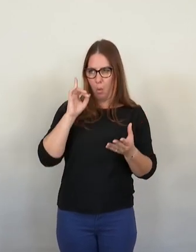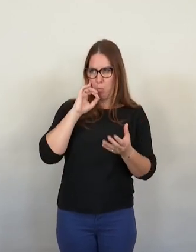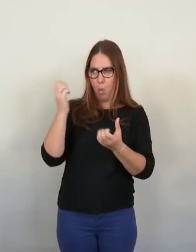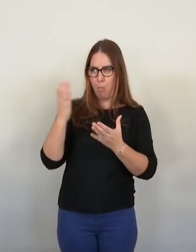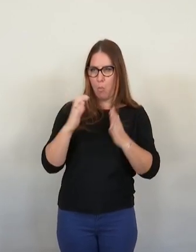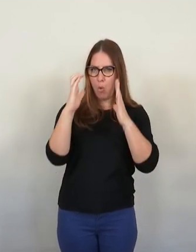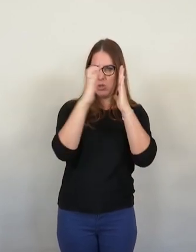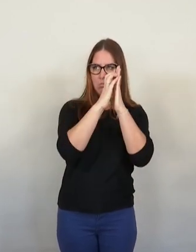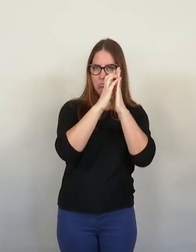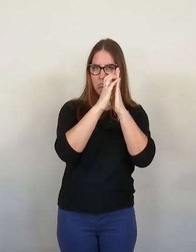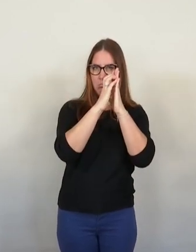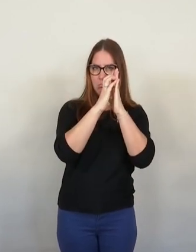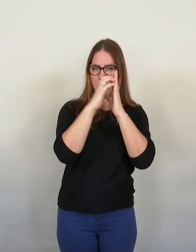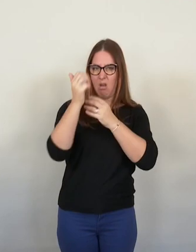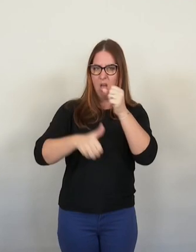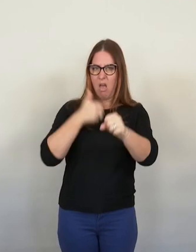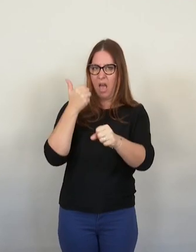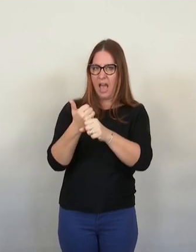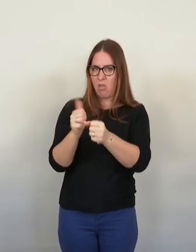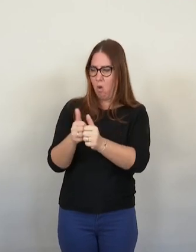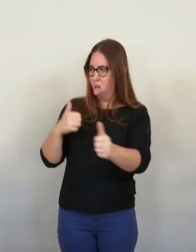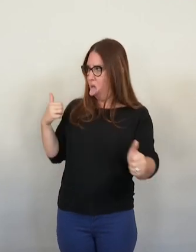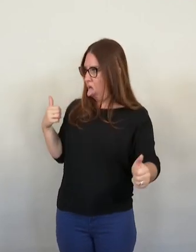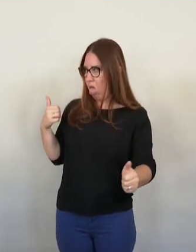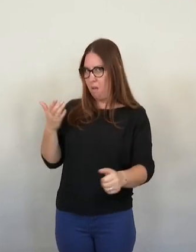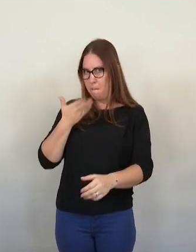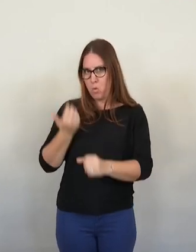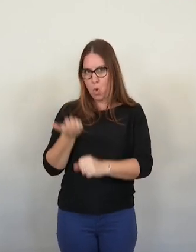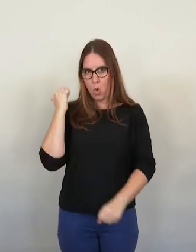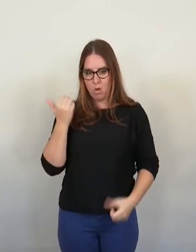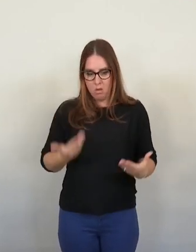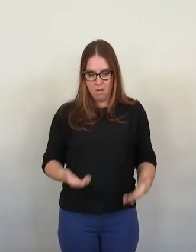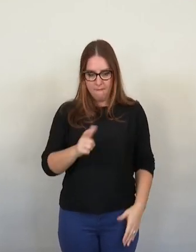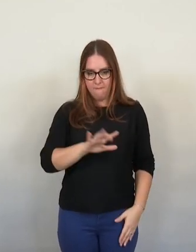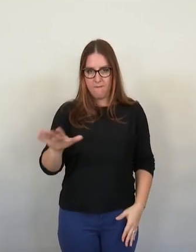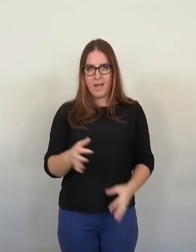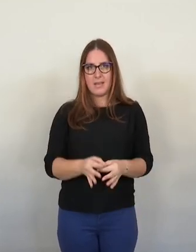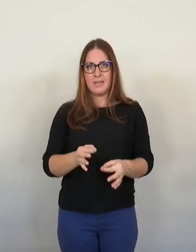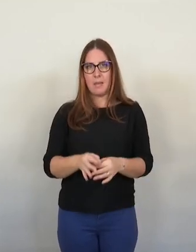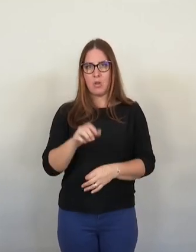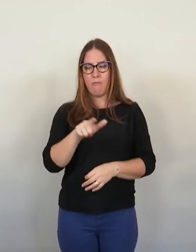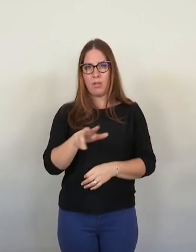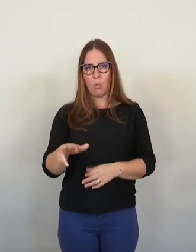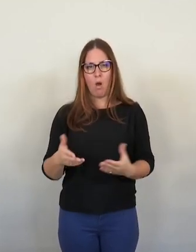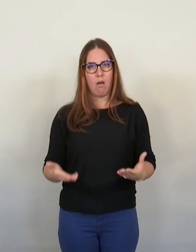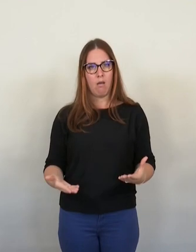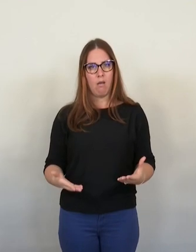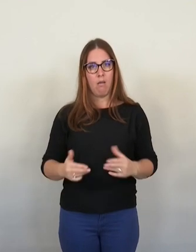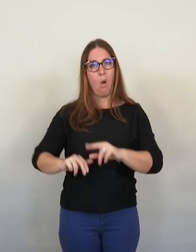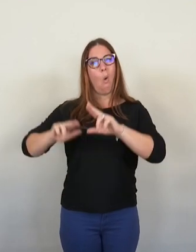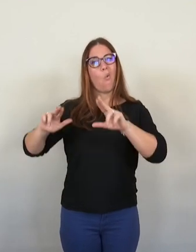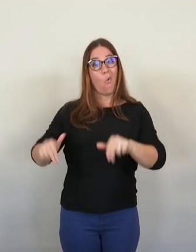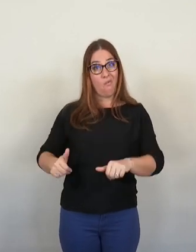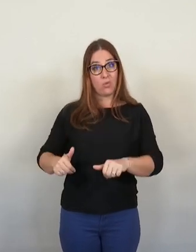délibération avec un an de retard nous sommes le 25 septembre 2023 les conventions